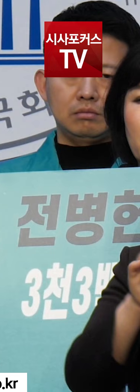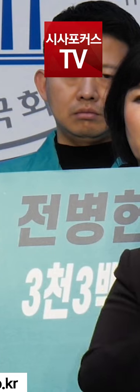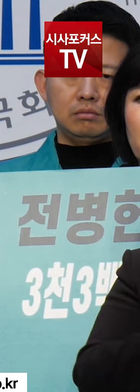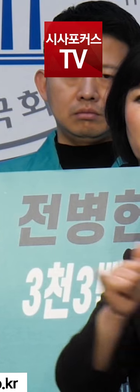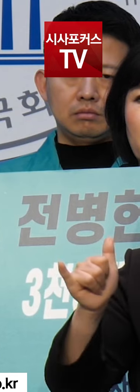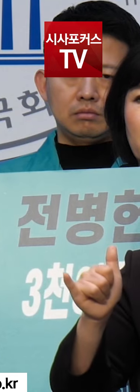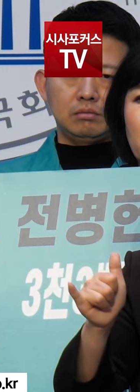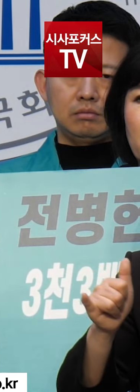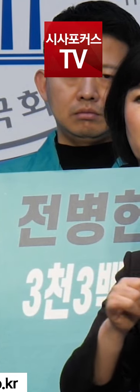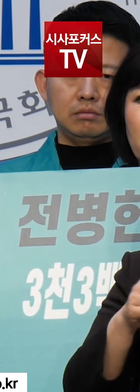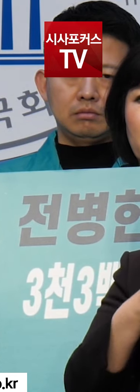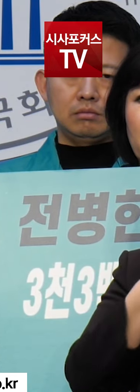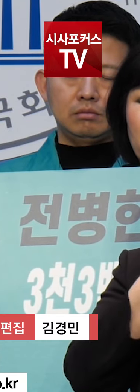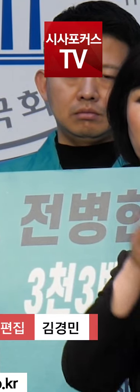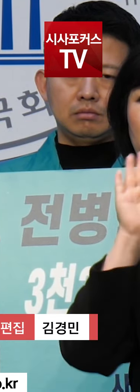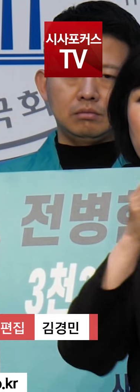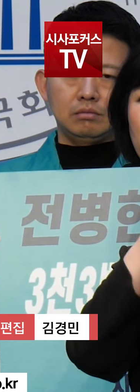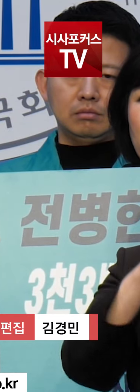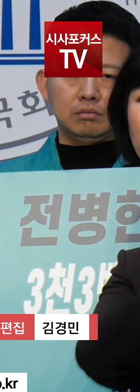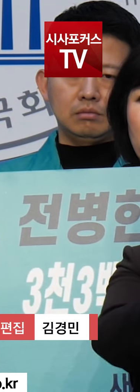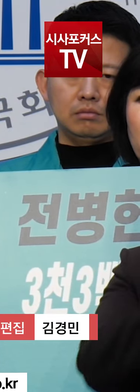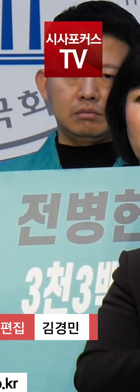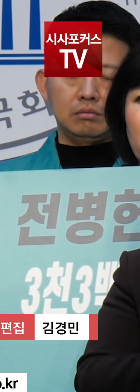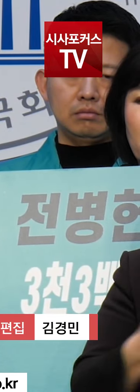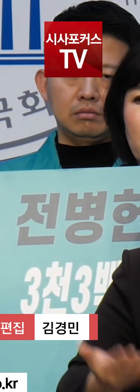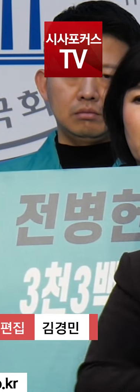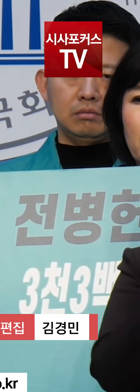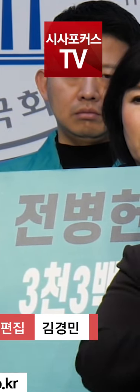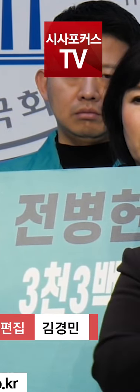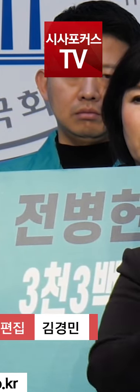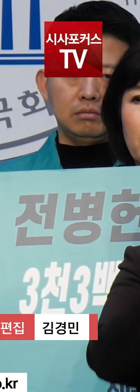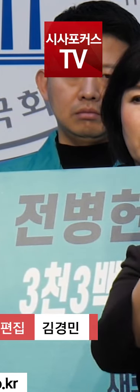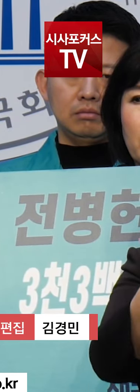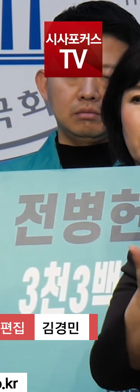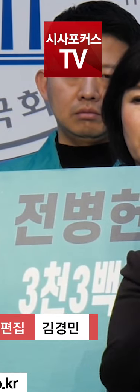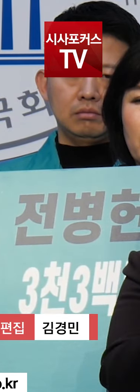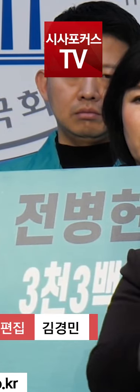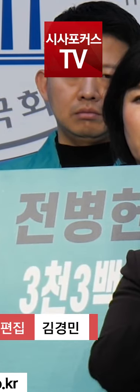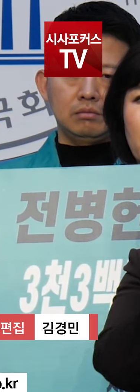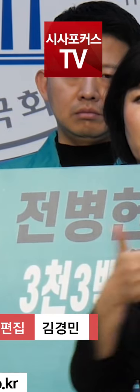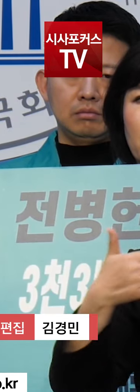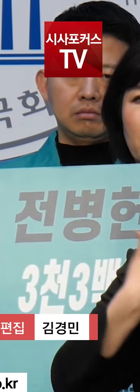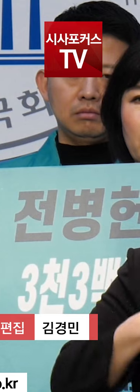3,333분의 입당을 여러분들께 보고 드릴 수 있게 돼서 대단히 기쁘게